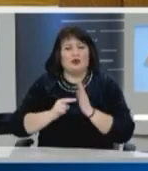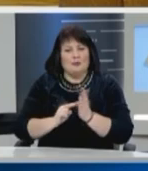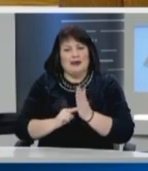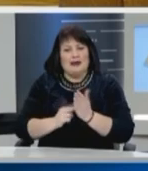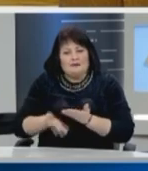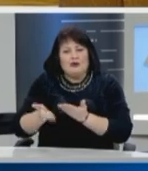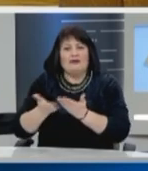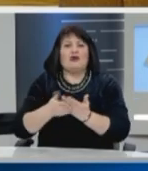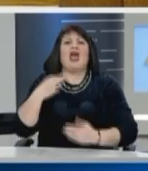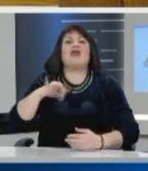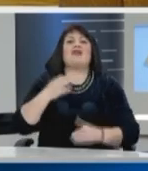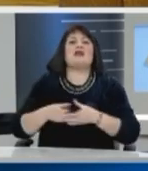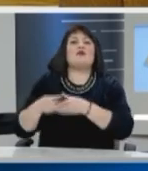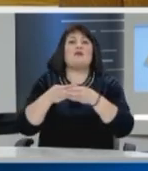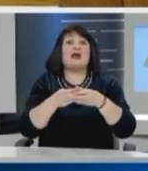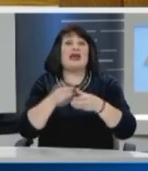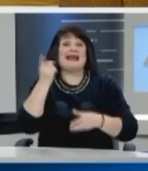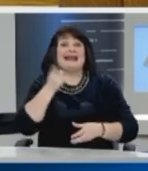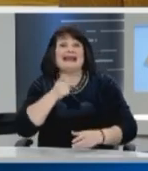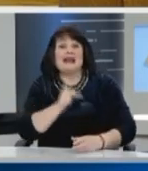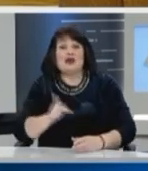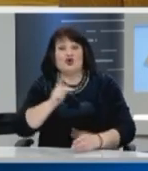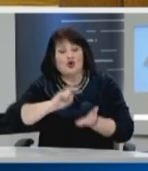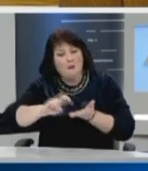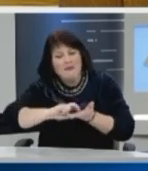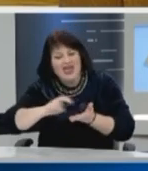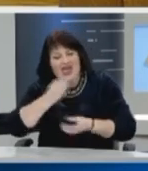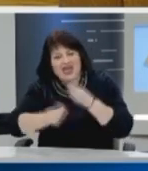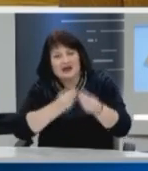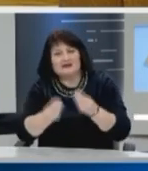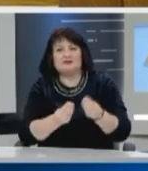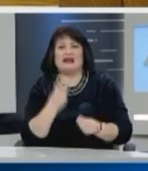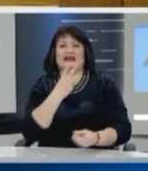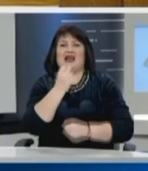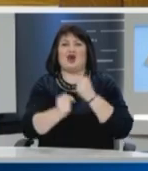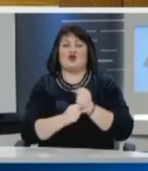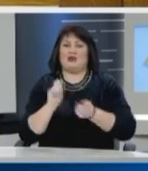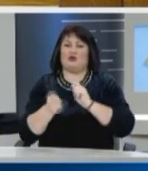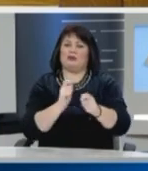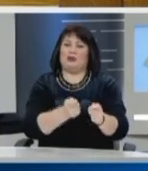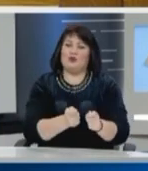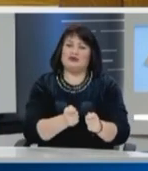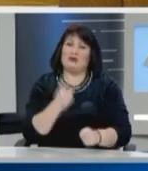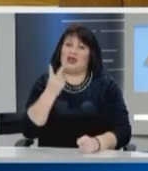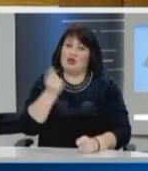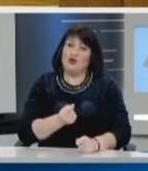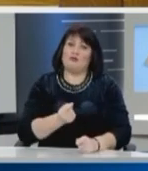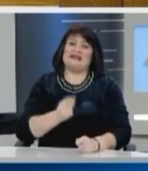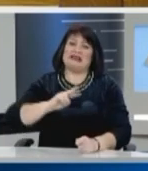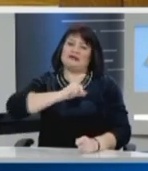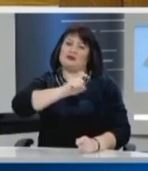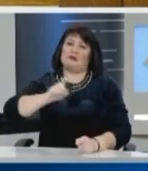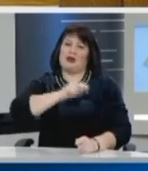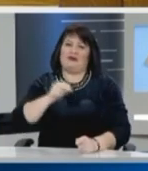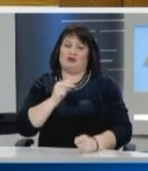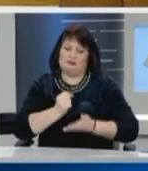να στηρίζονται οι πιο αδύναμοι με κοινωνικά κριτήρια, τα κοινωνικά μερίσματα για 3 συνεχόμενα χρόνια που ξεπερνούν τα 2,5 δισεκατομμύρια